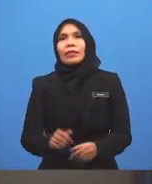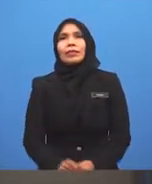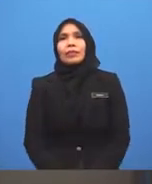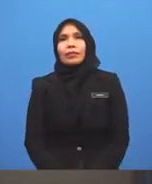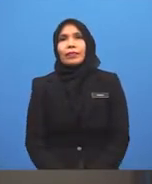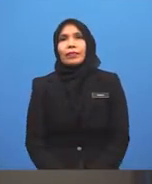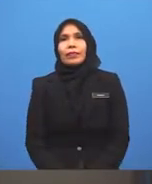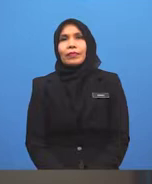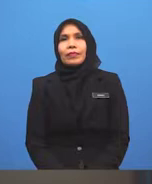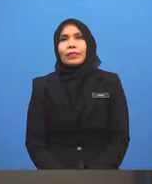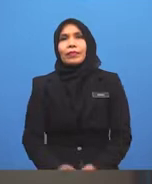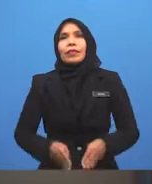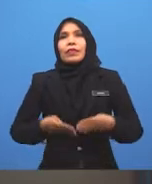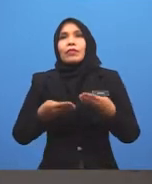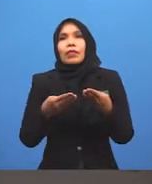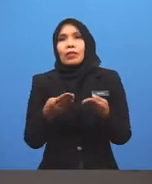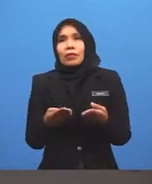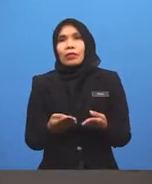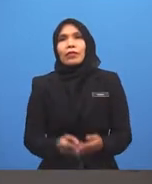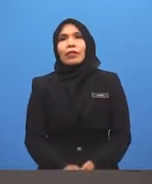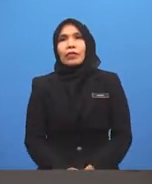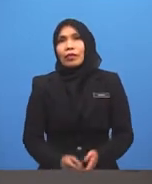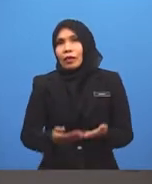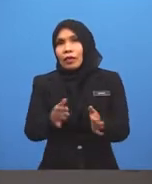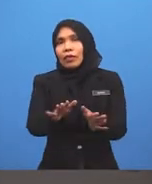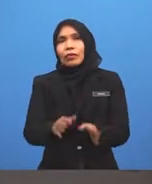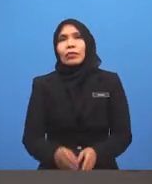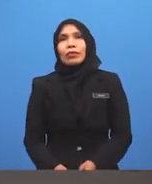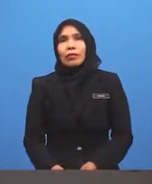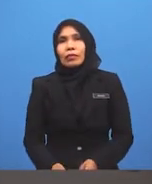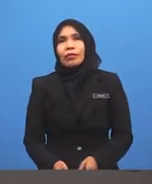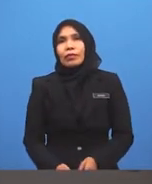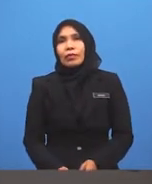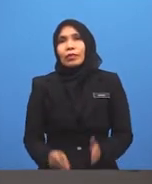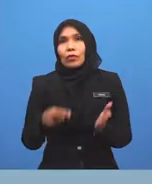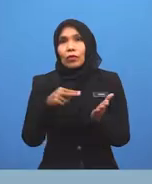menghasilkan arus ulang-alik? Mari kita lihat pada paparan ini.